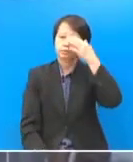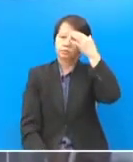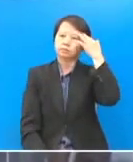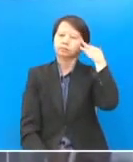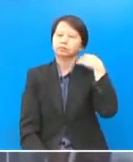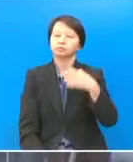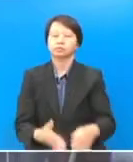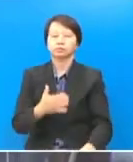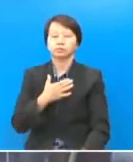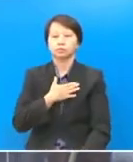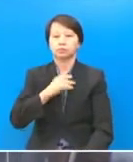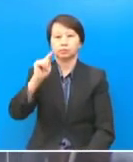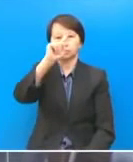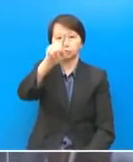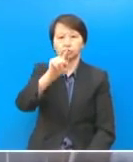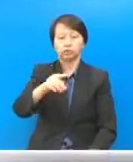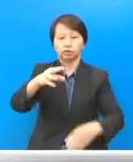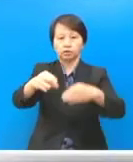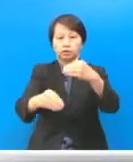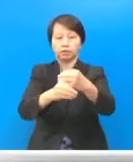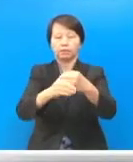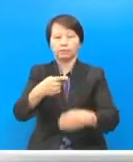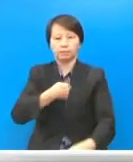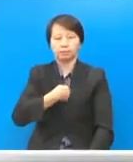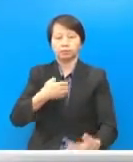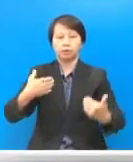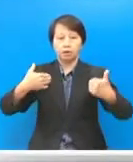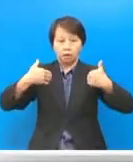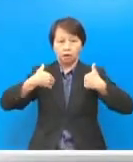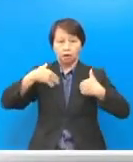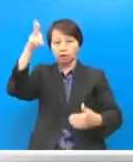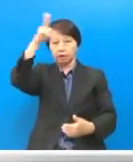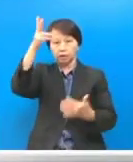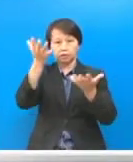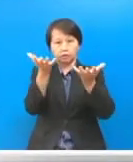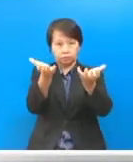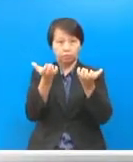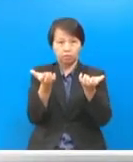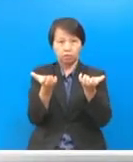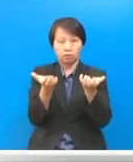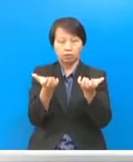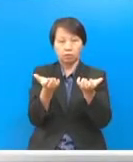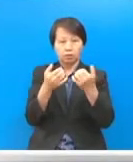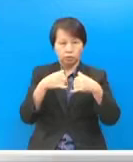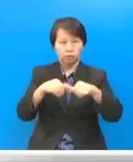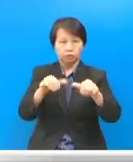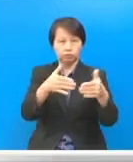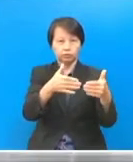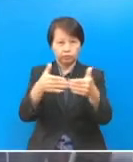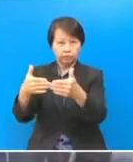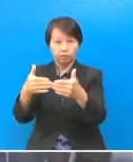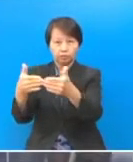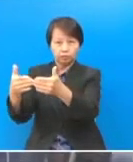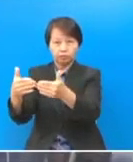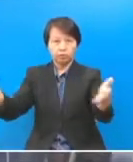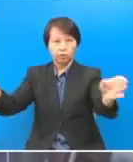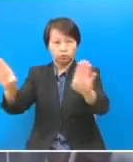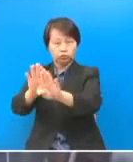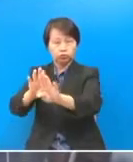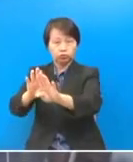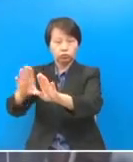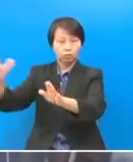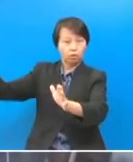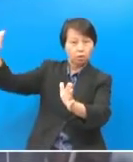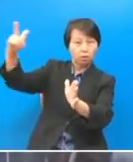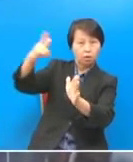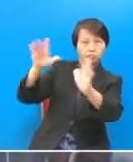persoalan tambang saya adakah kerajaan berhasrat untuk terus melanjutkan penutupan pintu masuk